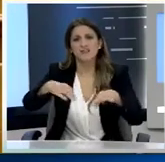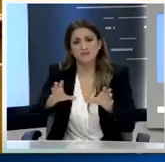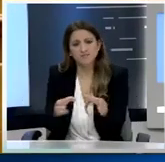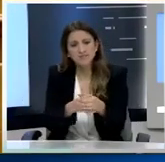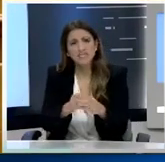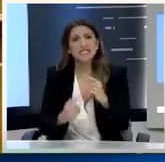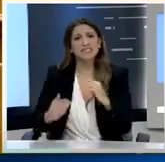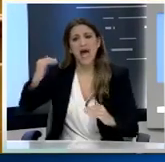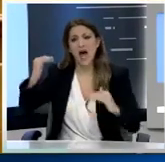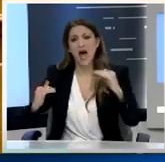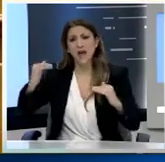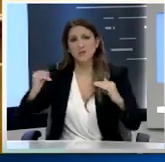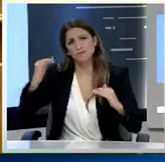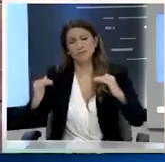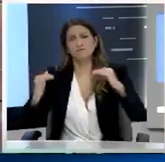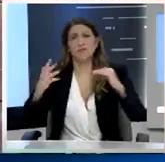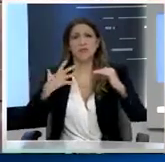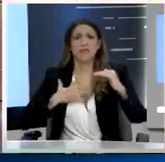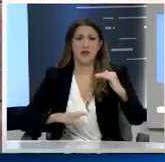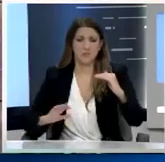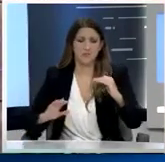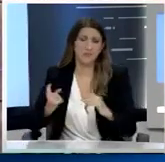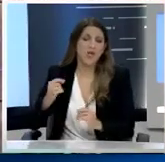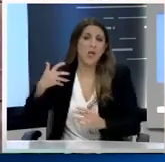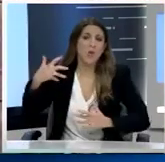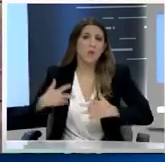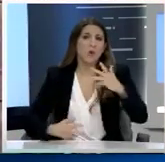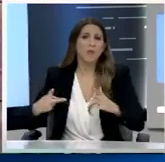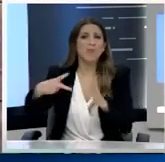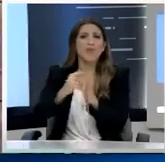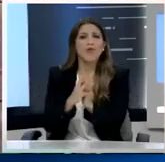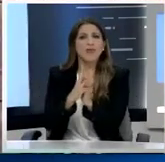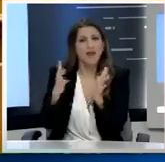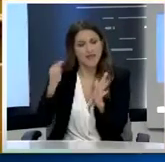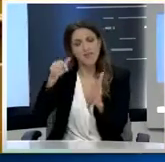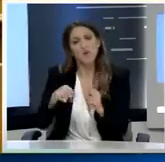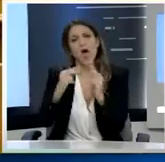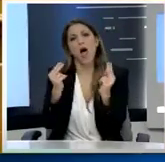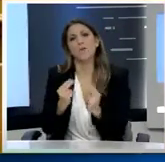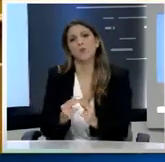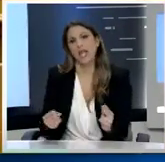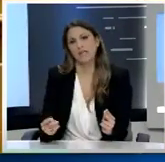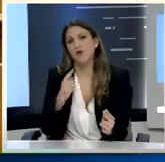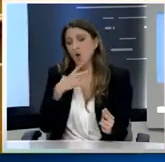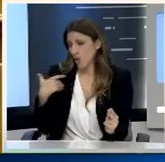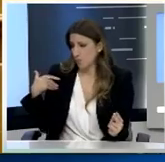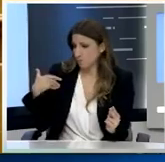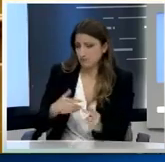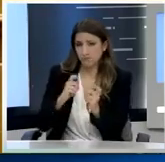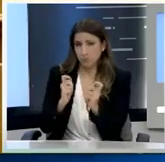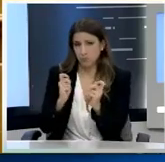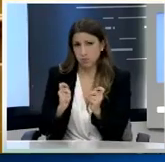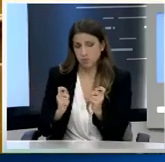των ανισοτήτων. Και ο προϋπολογισμός του 2019 είναι ακριβώς ο καρπός αυτής της επιτυχούς